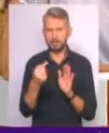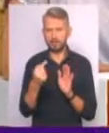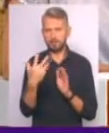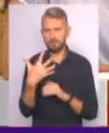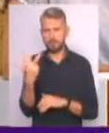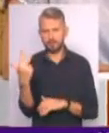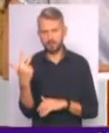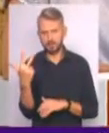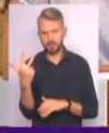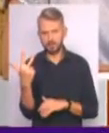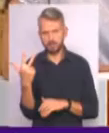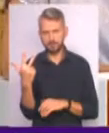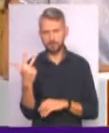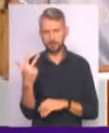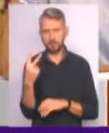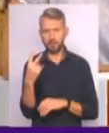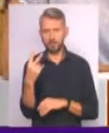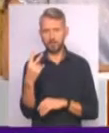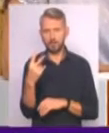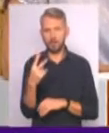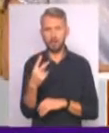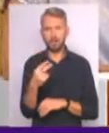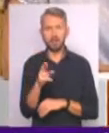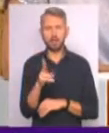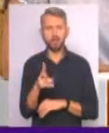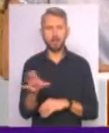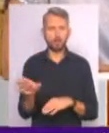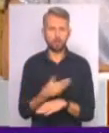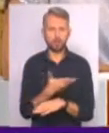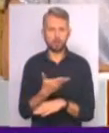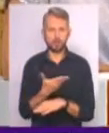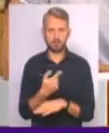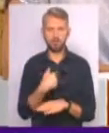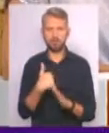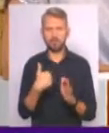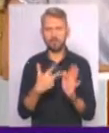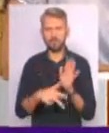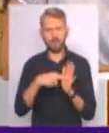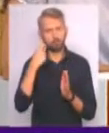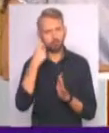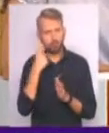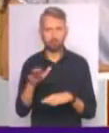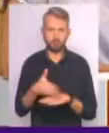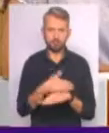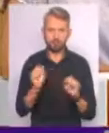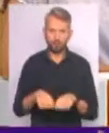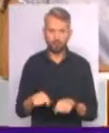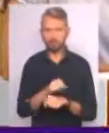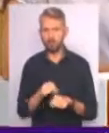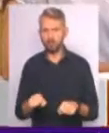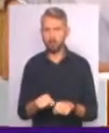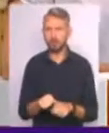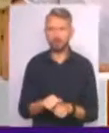8,53, в общем, ну, півтора раза. Як його вивести? От мені 70 років, а виводити можна чимось? Що